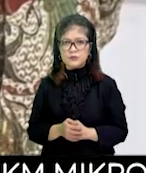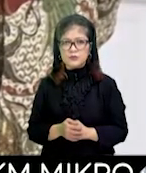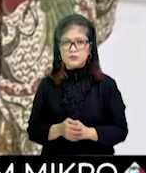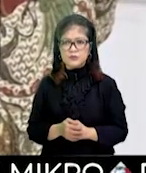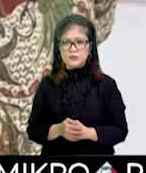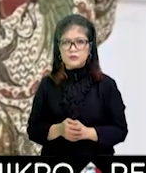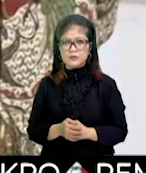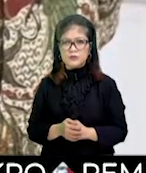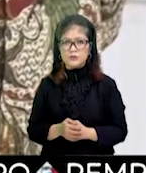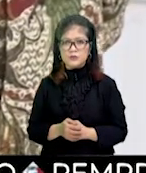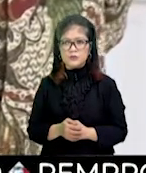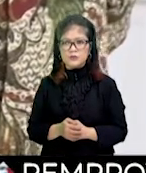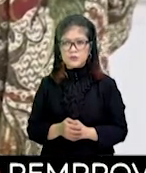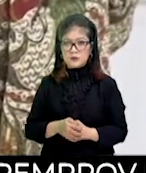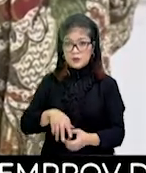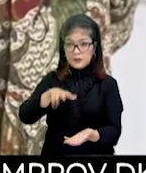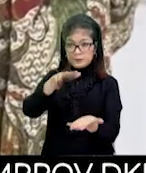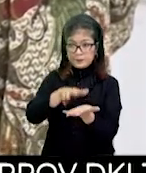ya pengetatan dalam arti